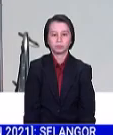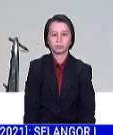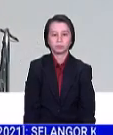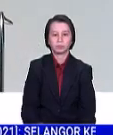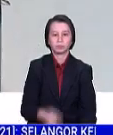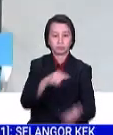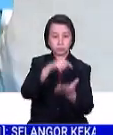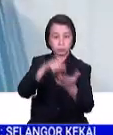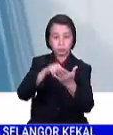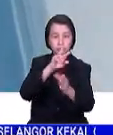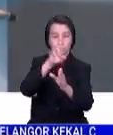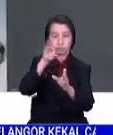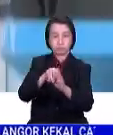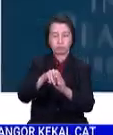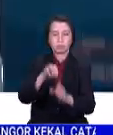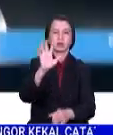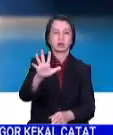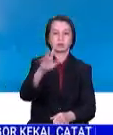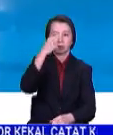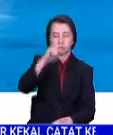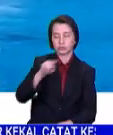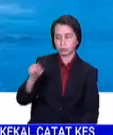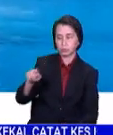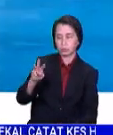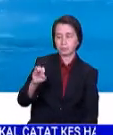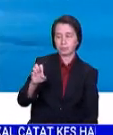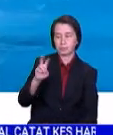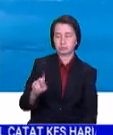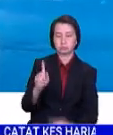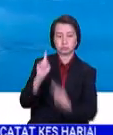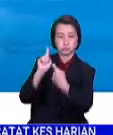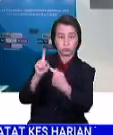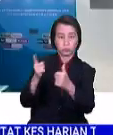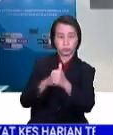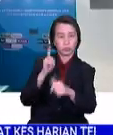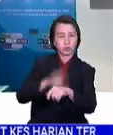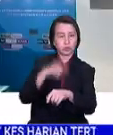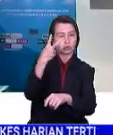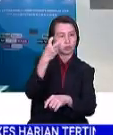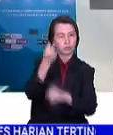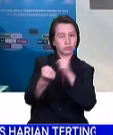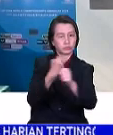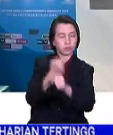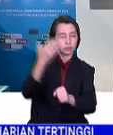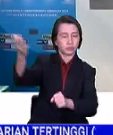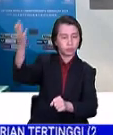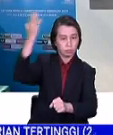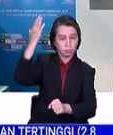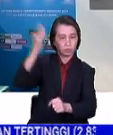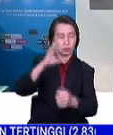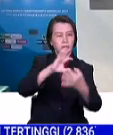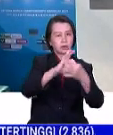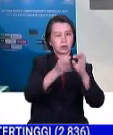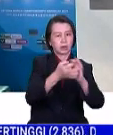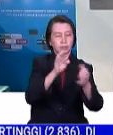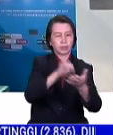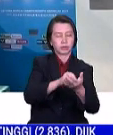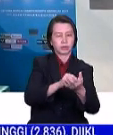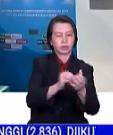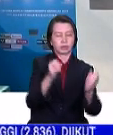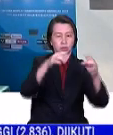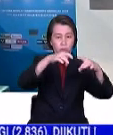Ini adalah penyertaan Olimpik kelima buat Mun Yee yang membuat penampilan sulung lebih dua dekad lalu pada temasya Olimpik 2000 di